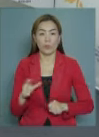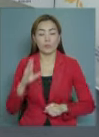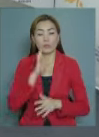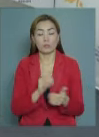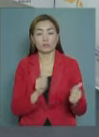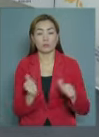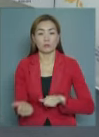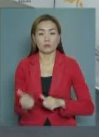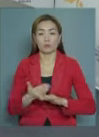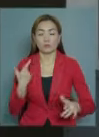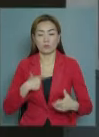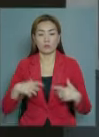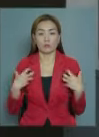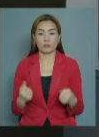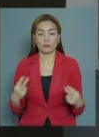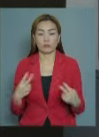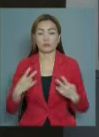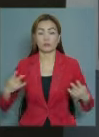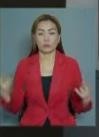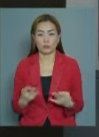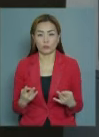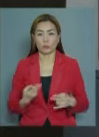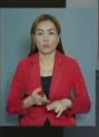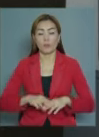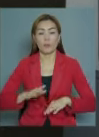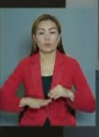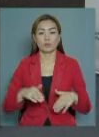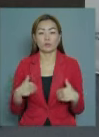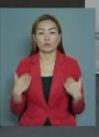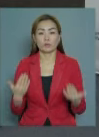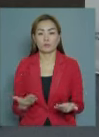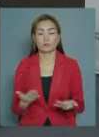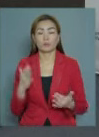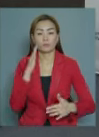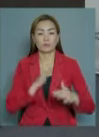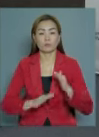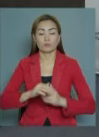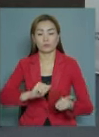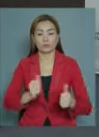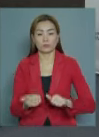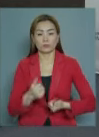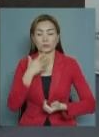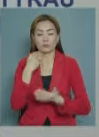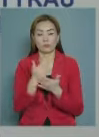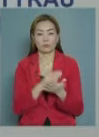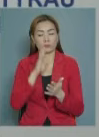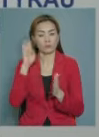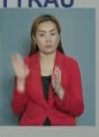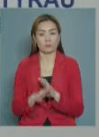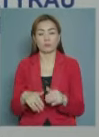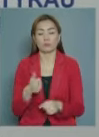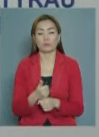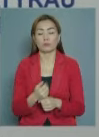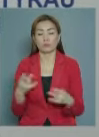суға шомылмастан бұрын өзінің денсаулығына қарайлау керек. Бұл мамандардың кеңесі. Ал суға түсу кезінде өзіндік ережелерді сақтау